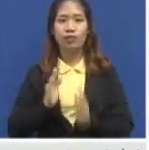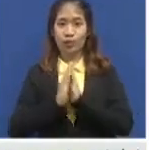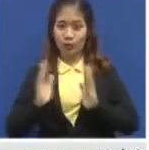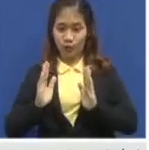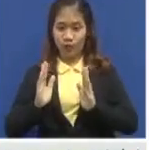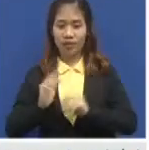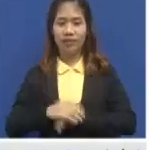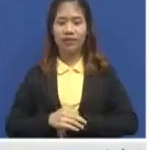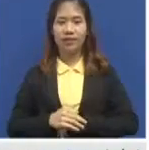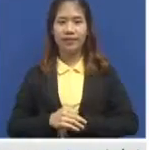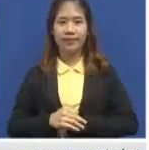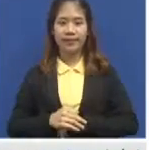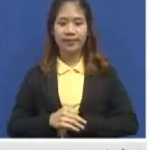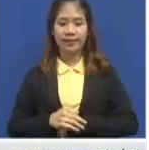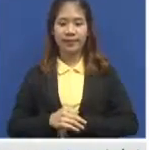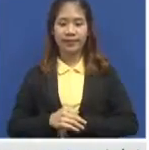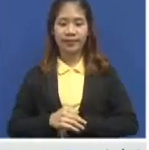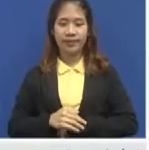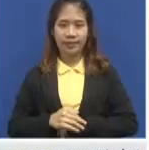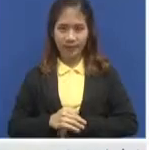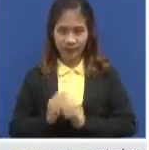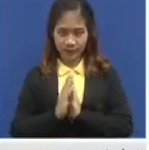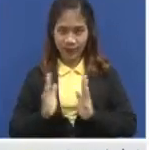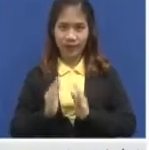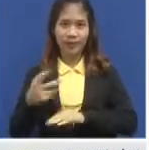ยนะครับขอบคุณท่านครับ ขอบคุณครับท่านประธานครับ